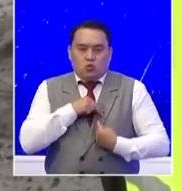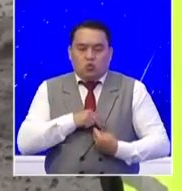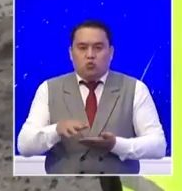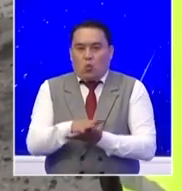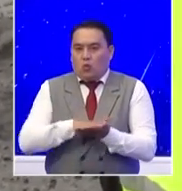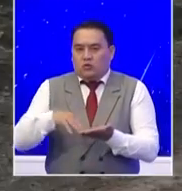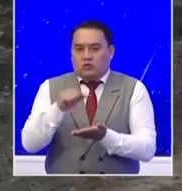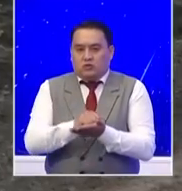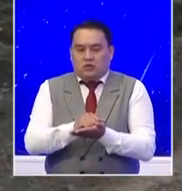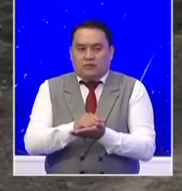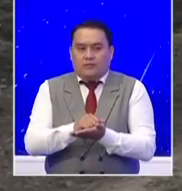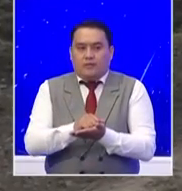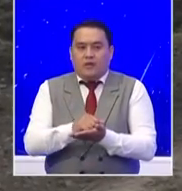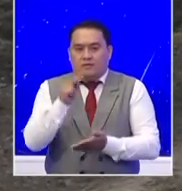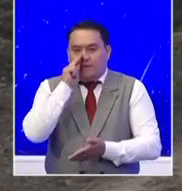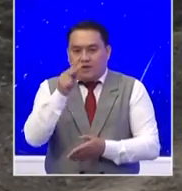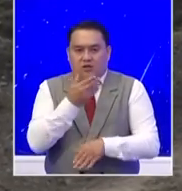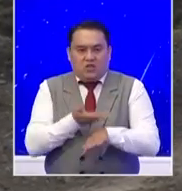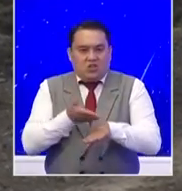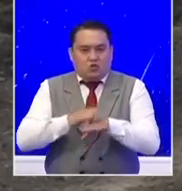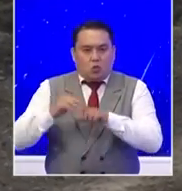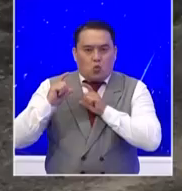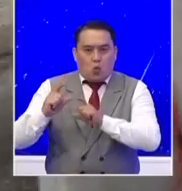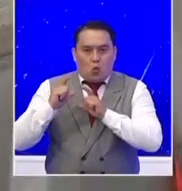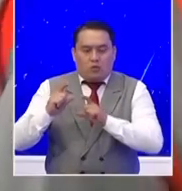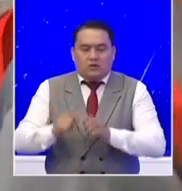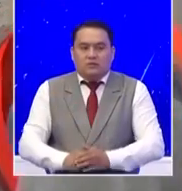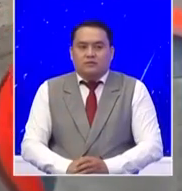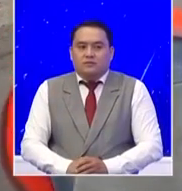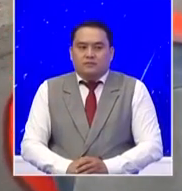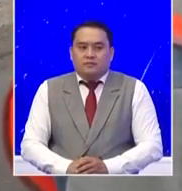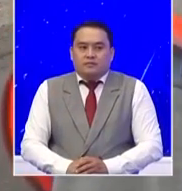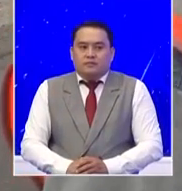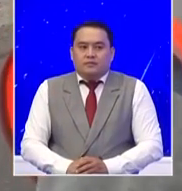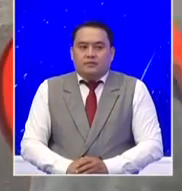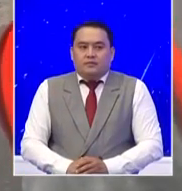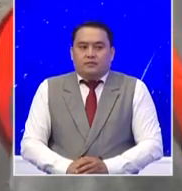говорят подрядчики. Всему виной тяжелые фуры и грузовики.